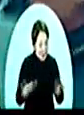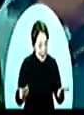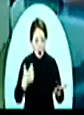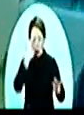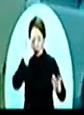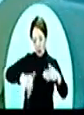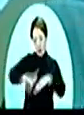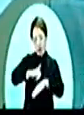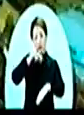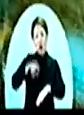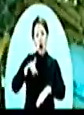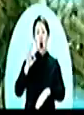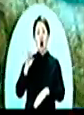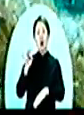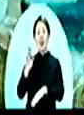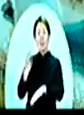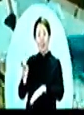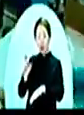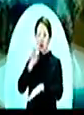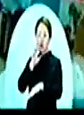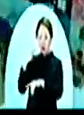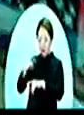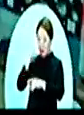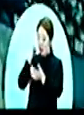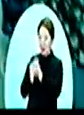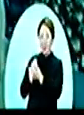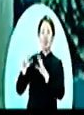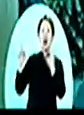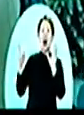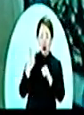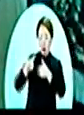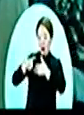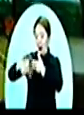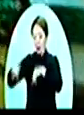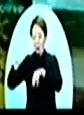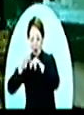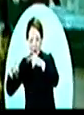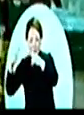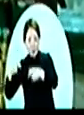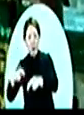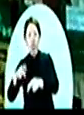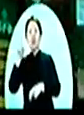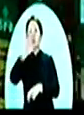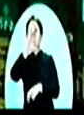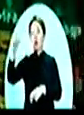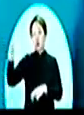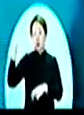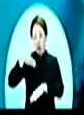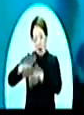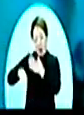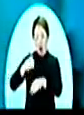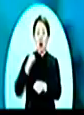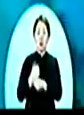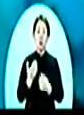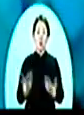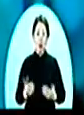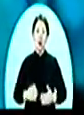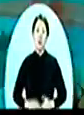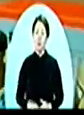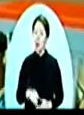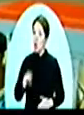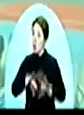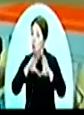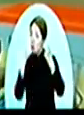органик хүнсний хамтын баталгаажуулалтын 12 хөндлөнгийн баталгаажуулалтын 1 байгууллага үйл ажиллагаа явуулж байна.